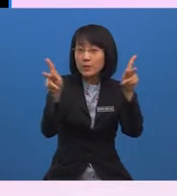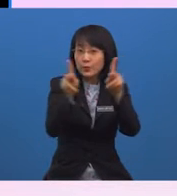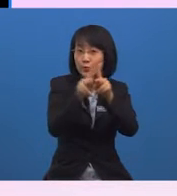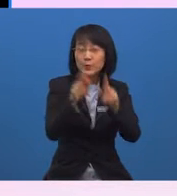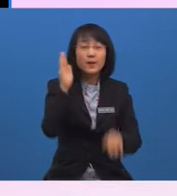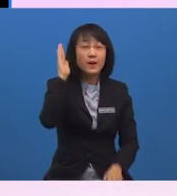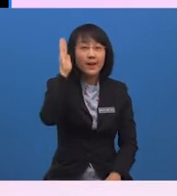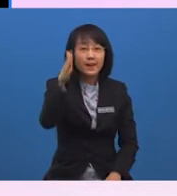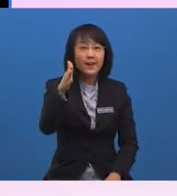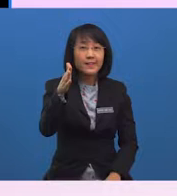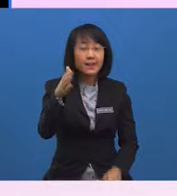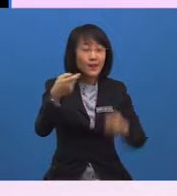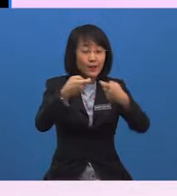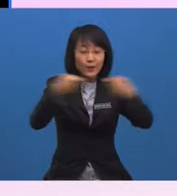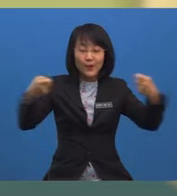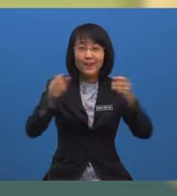apabila didekatkan.